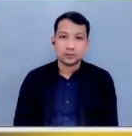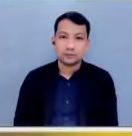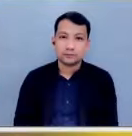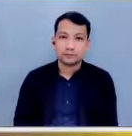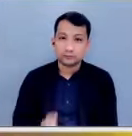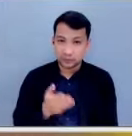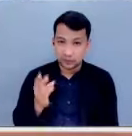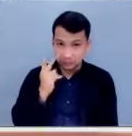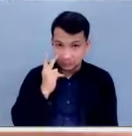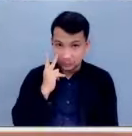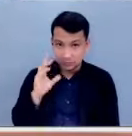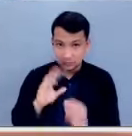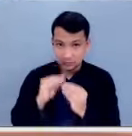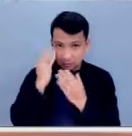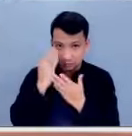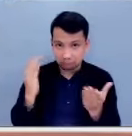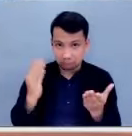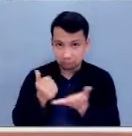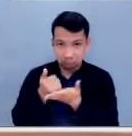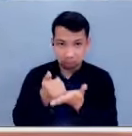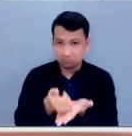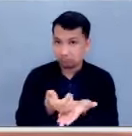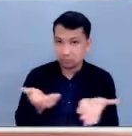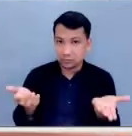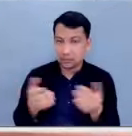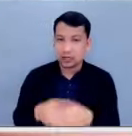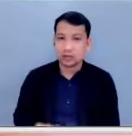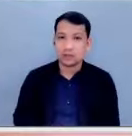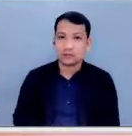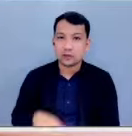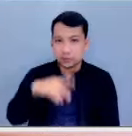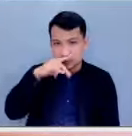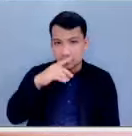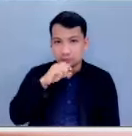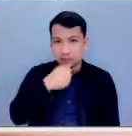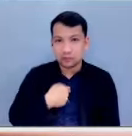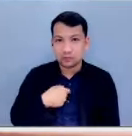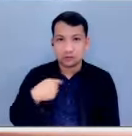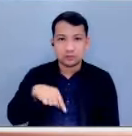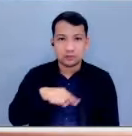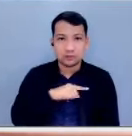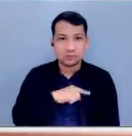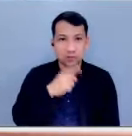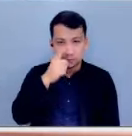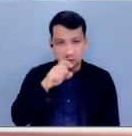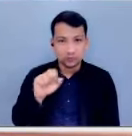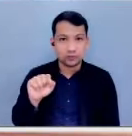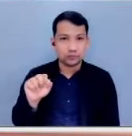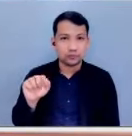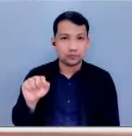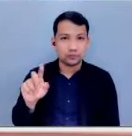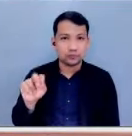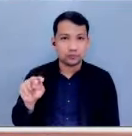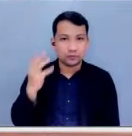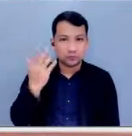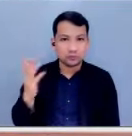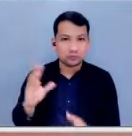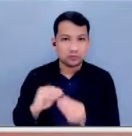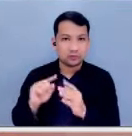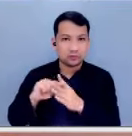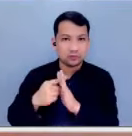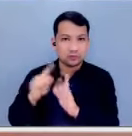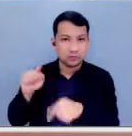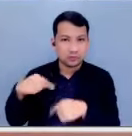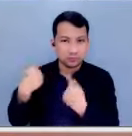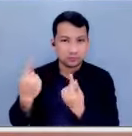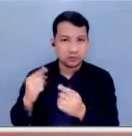rin kung paano? Yung kids ko, yung eldest ko kasi when she was 12 when I started this. So, tinuruan ko siya and then doon